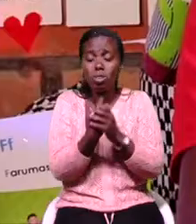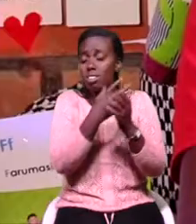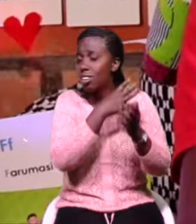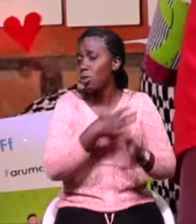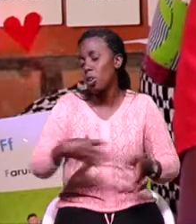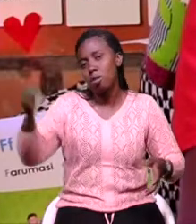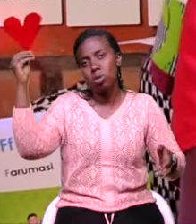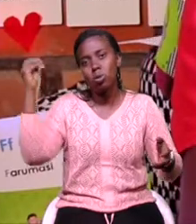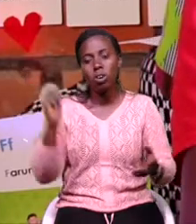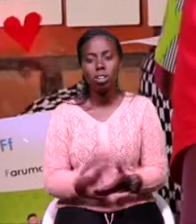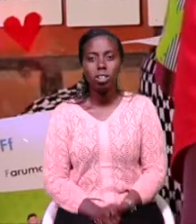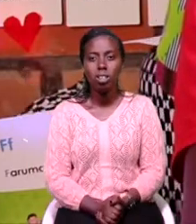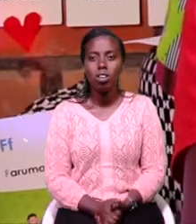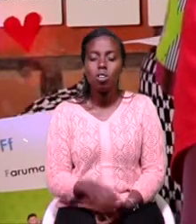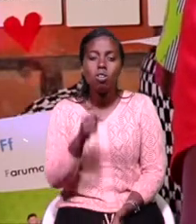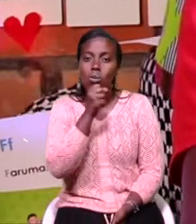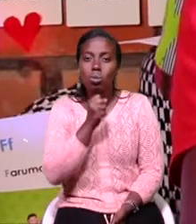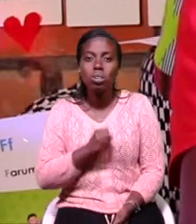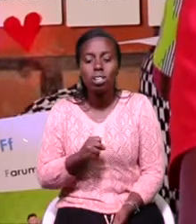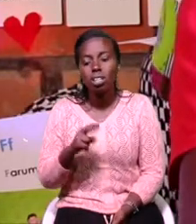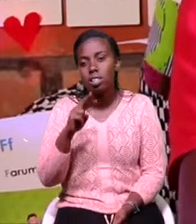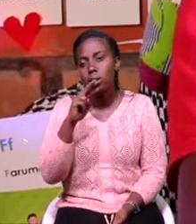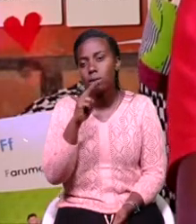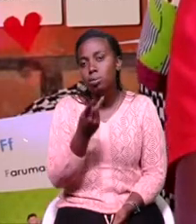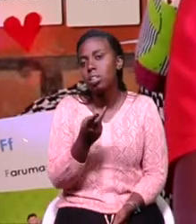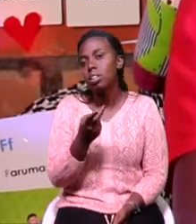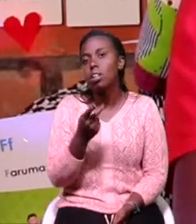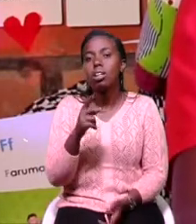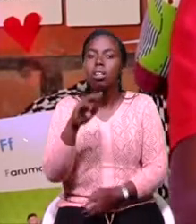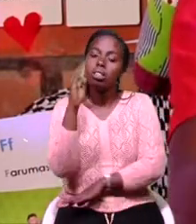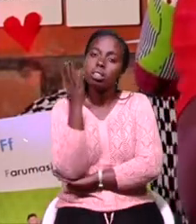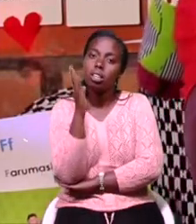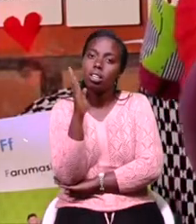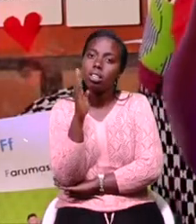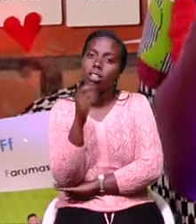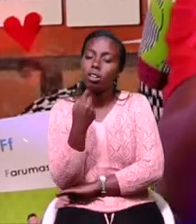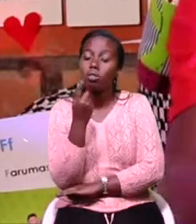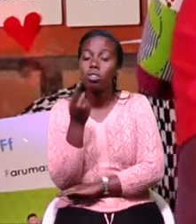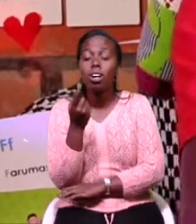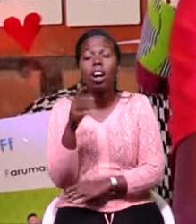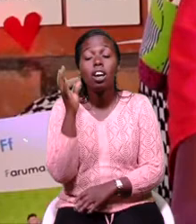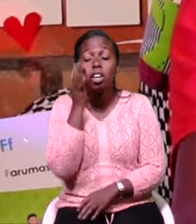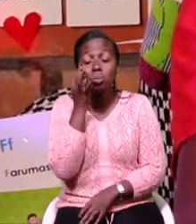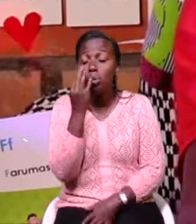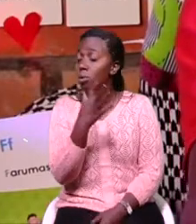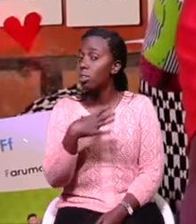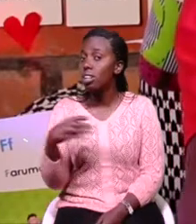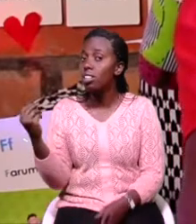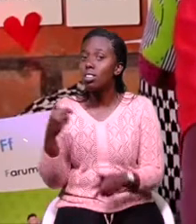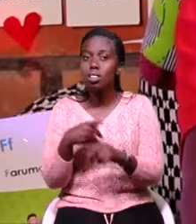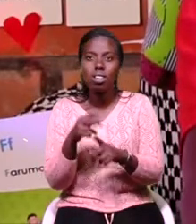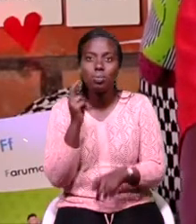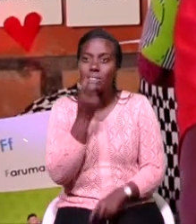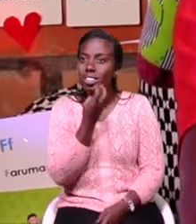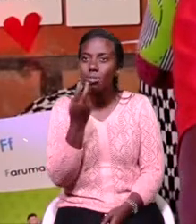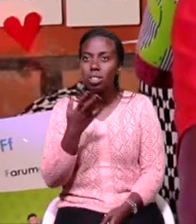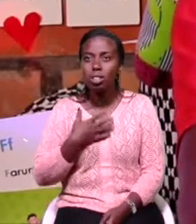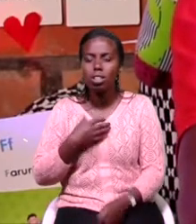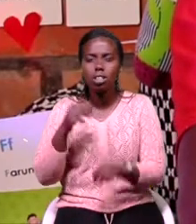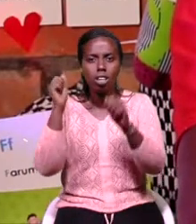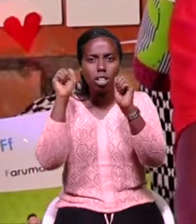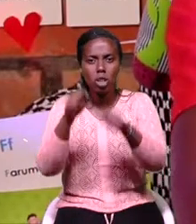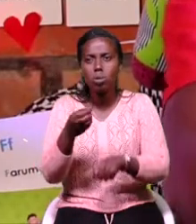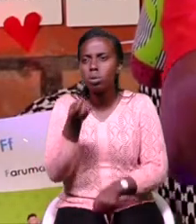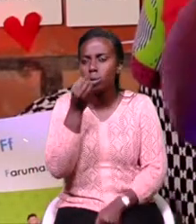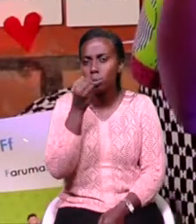warabitwaye umusaza arangije asubiza cya giti arakibwira ngo imbuto narazitwaye ariko amenyo yanjye ntabwo yabasha kuziryaho